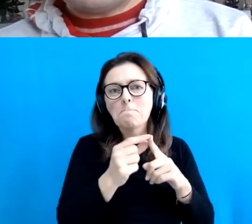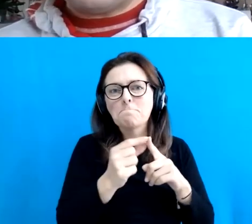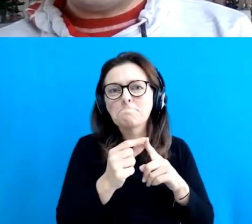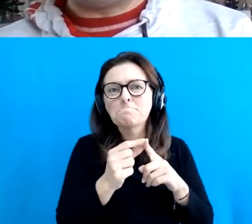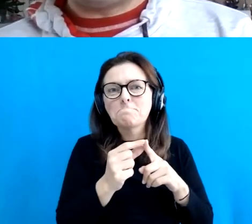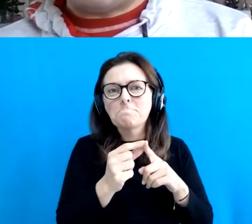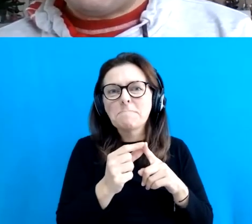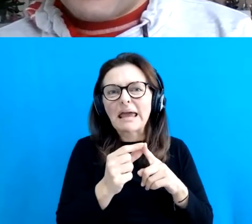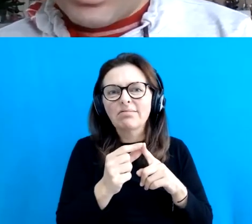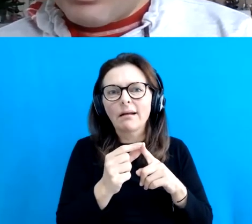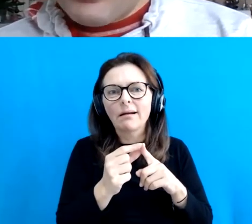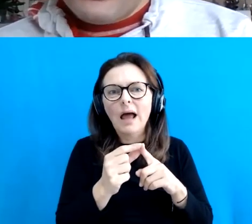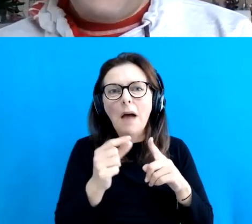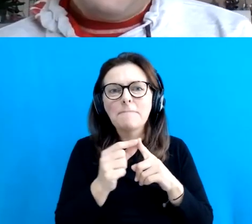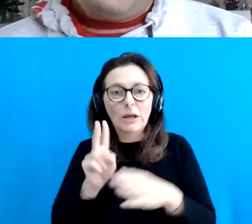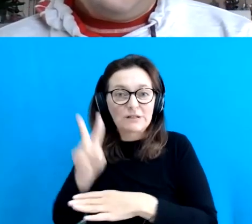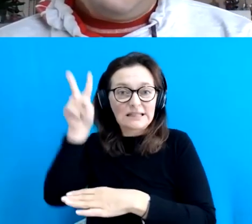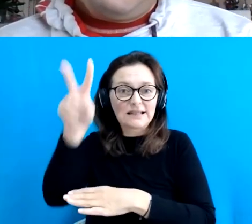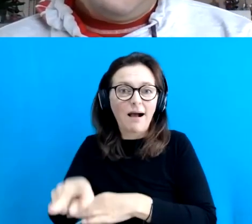lahko ustvarjajo vsak posebej svoje zgodbe.